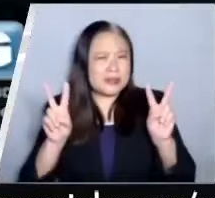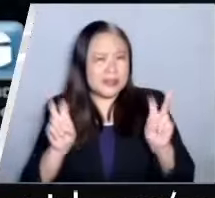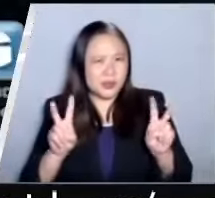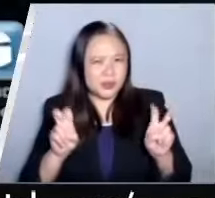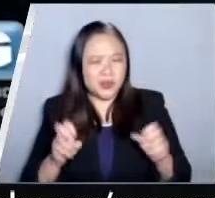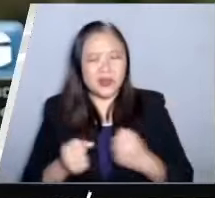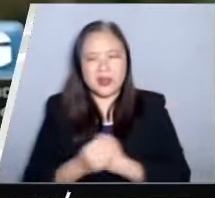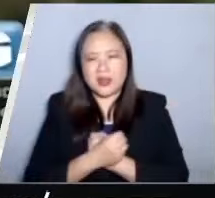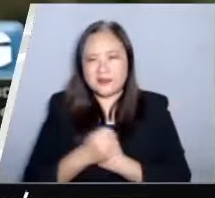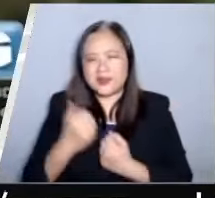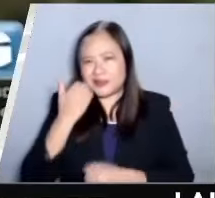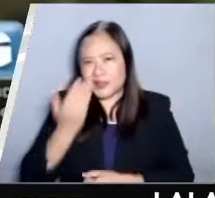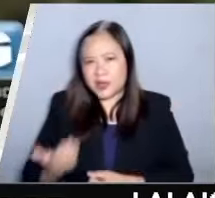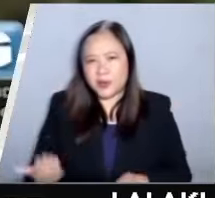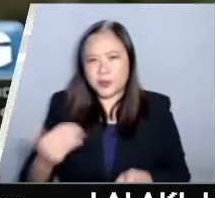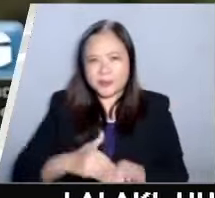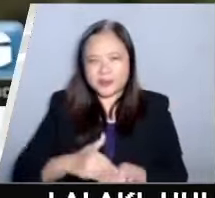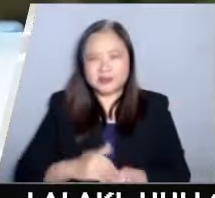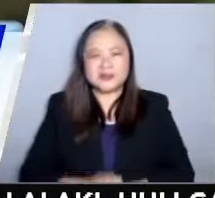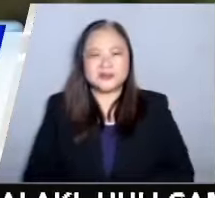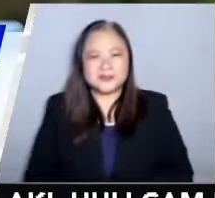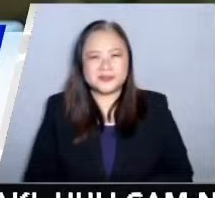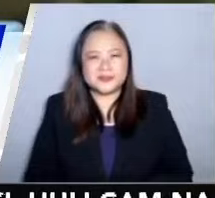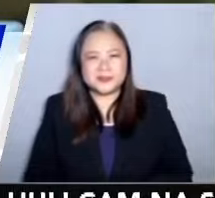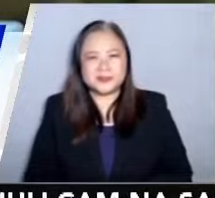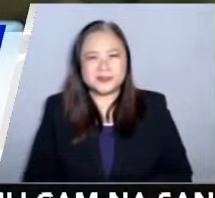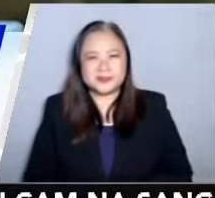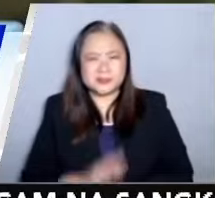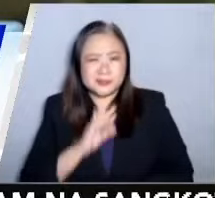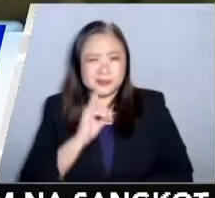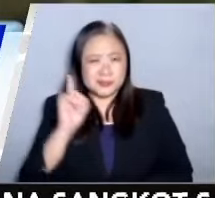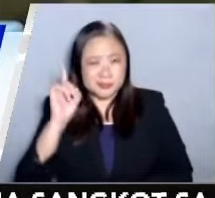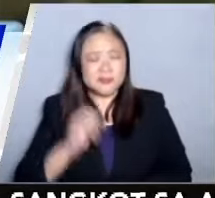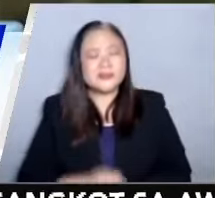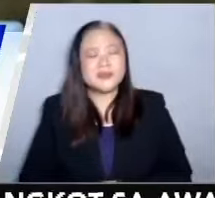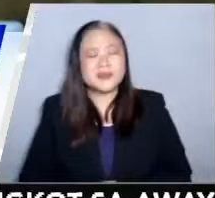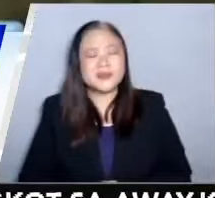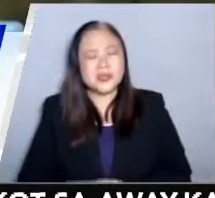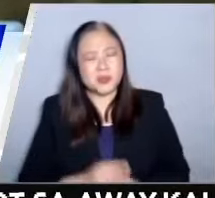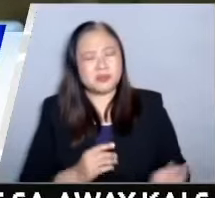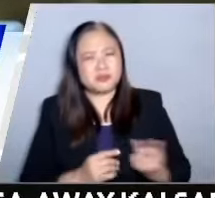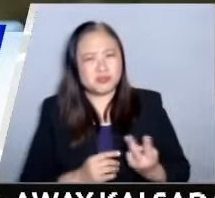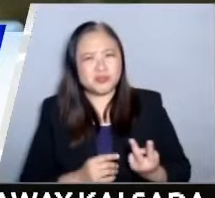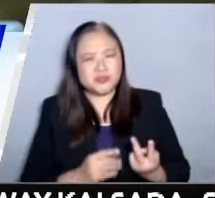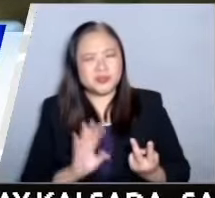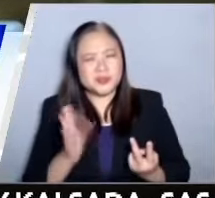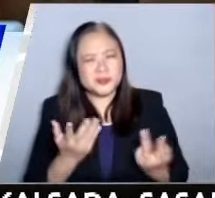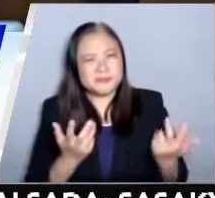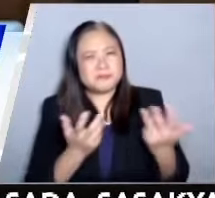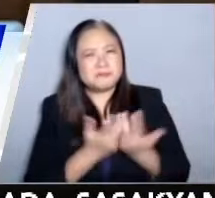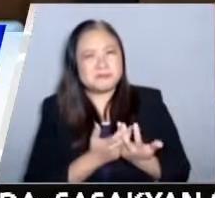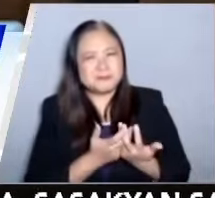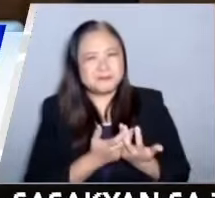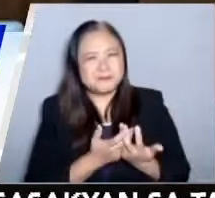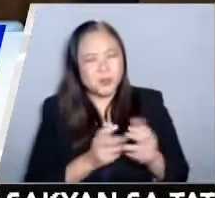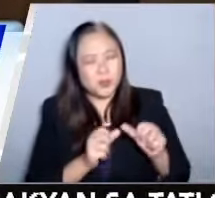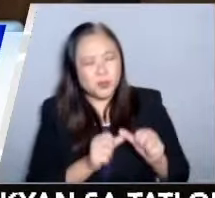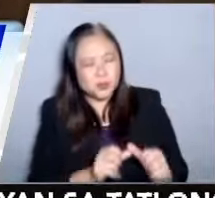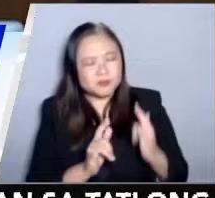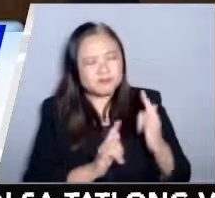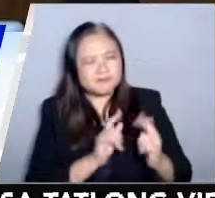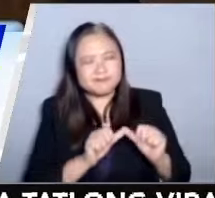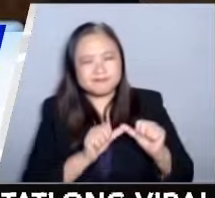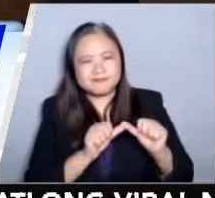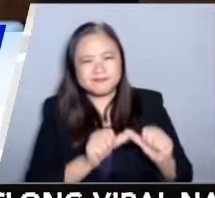People are meant to be. Parang soulmates. Diba? Walang makakapigil sa pagmamahalan nila. Angela, there's no